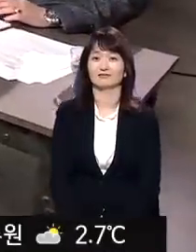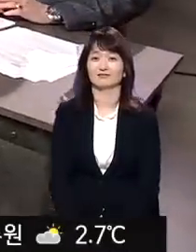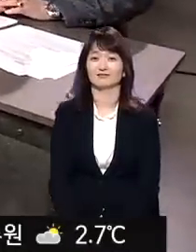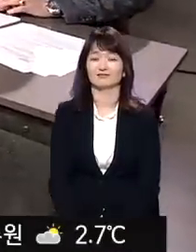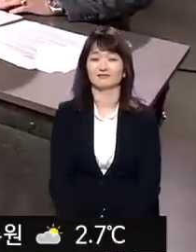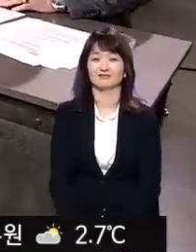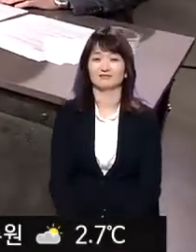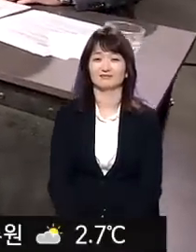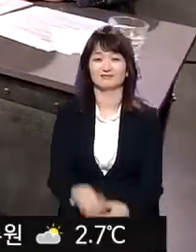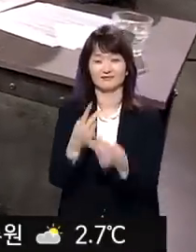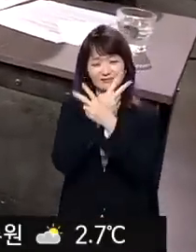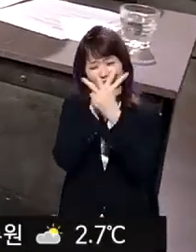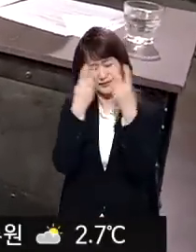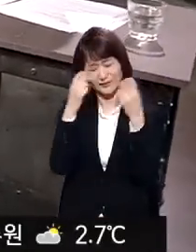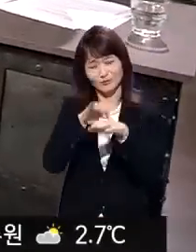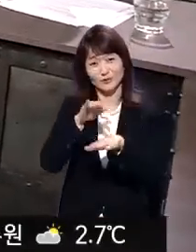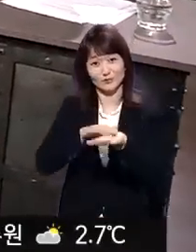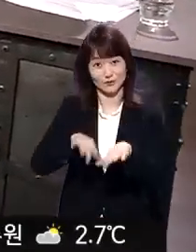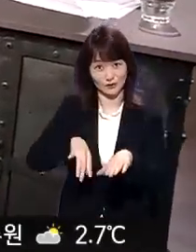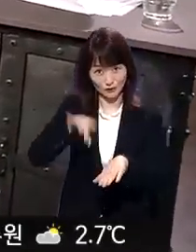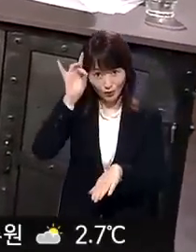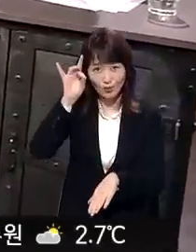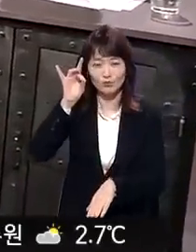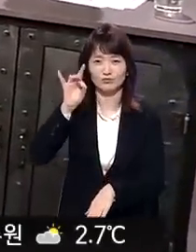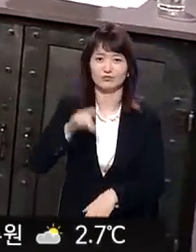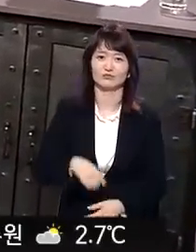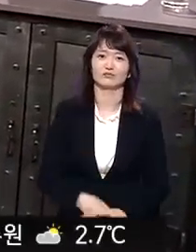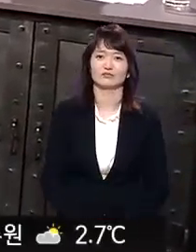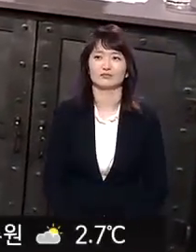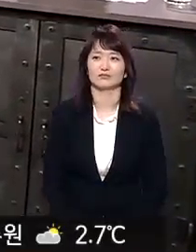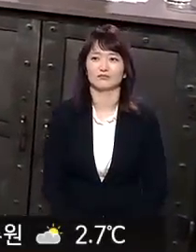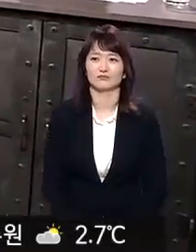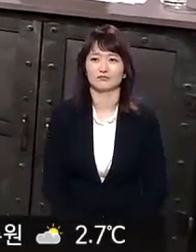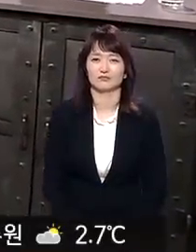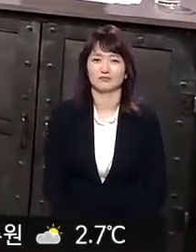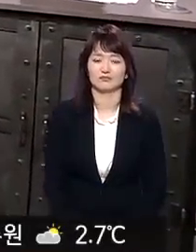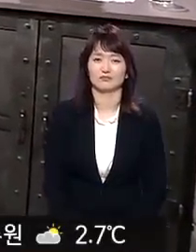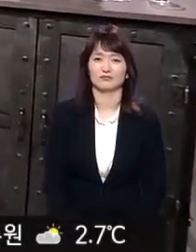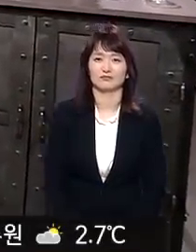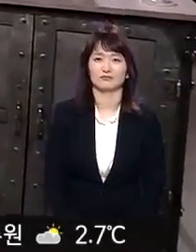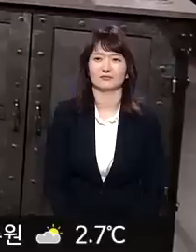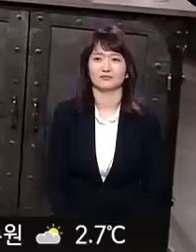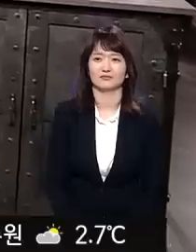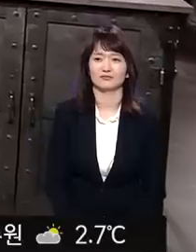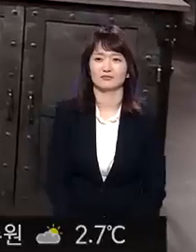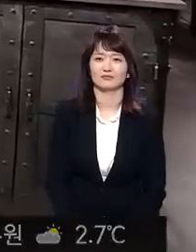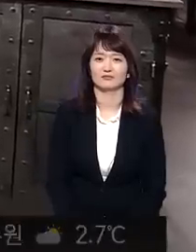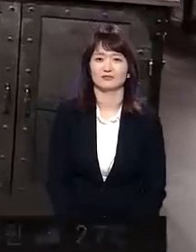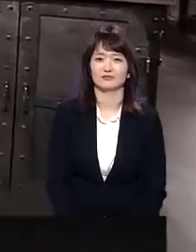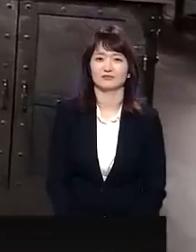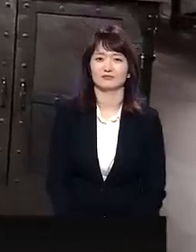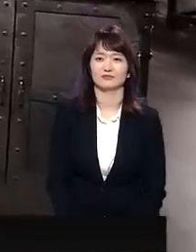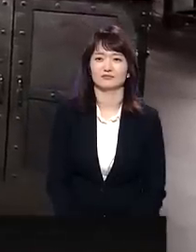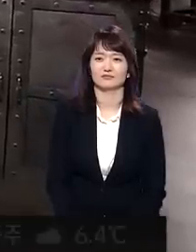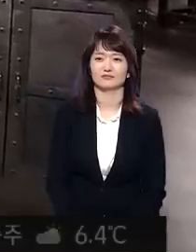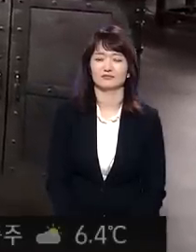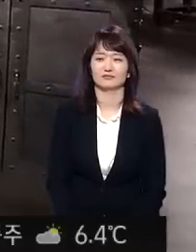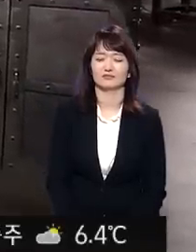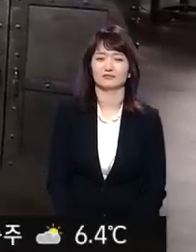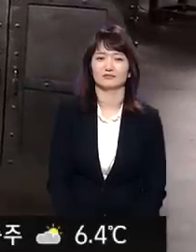이런 잠버릇은 정말 처음 봅니다. 예. 알겠습니다. 이런 혹시 진짜 뭐 그